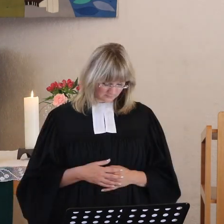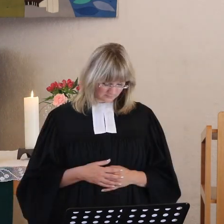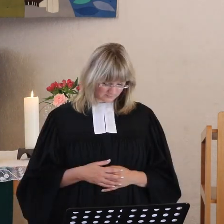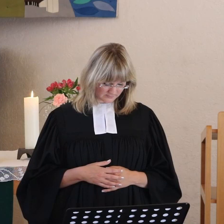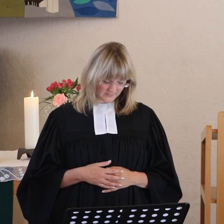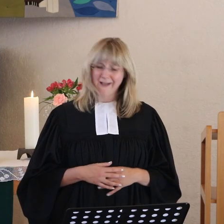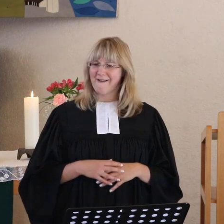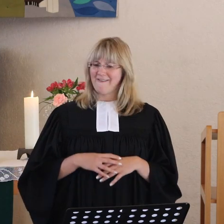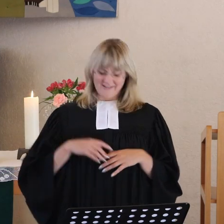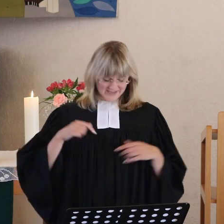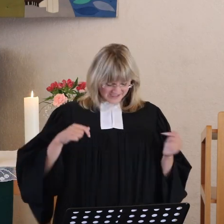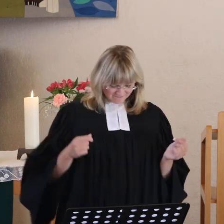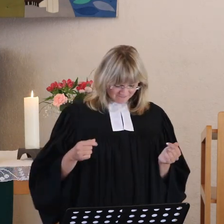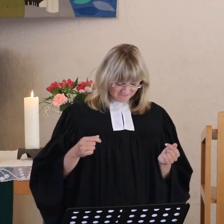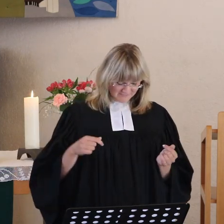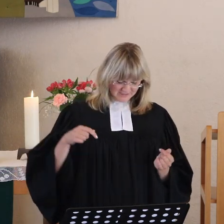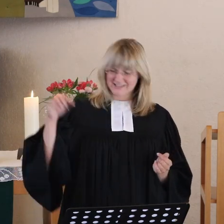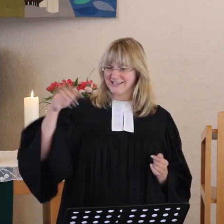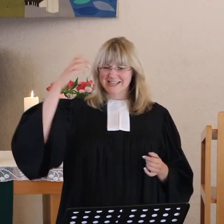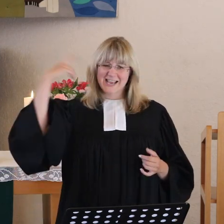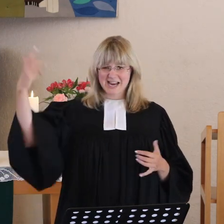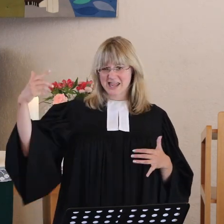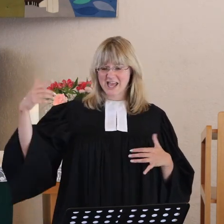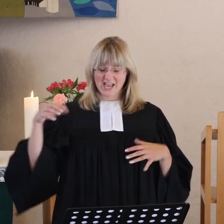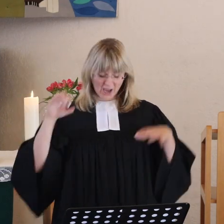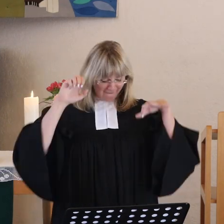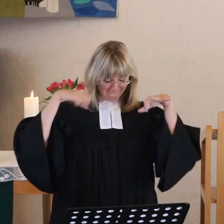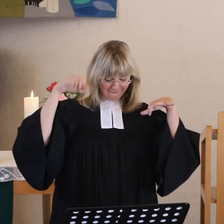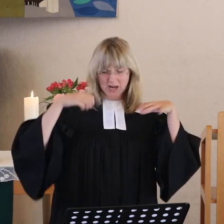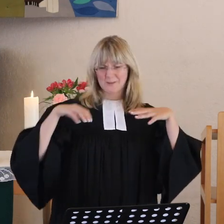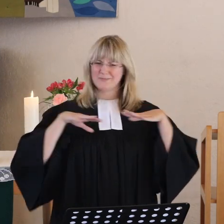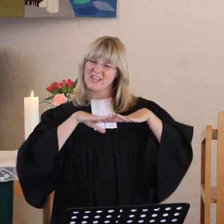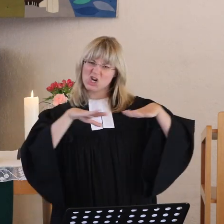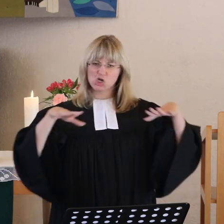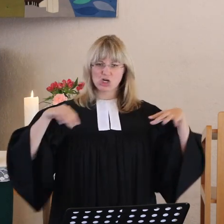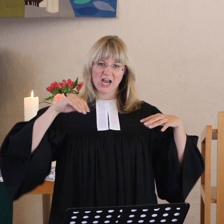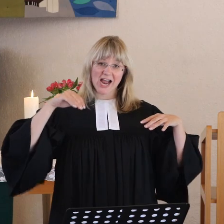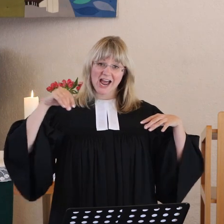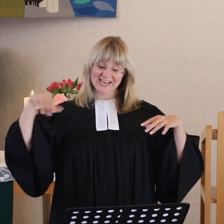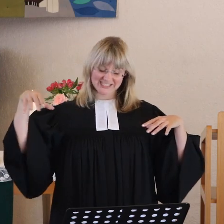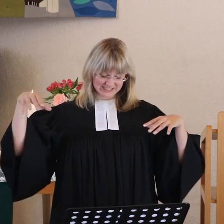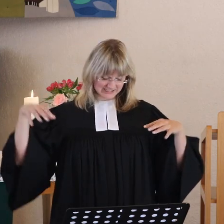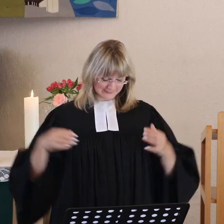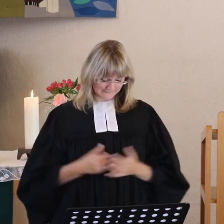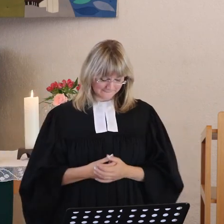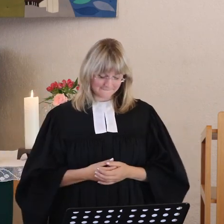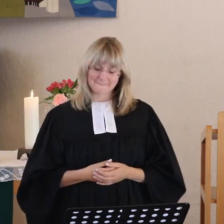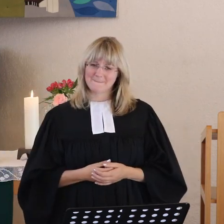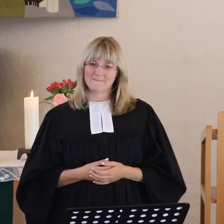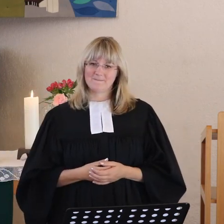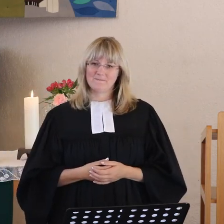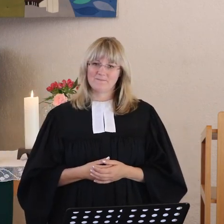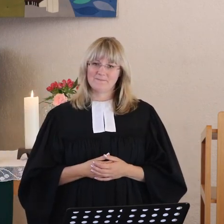eine geheimnisvolle Faszination davon aus. Diese Faszination wurde zum Beispiel in